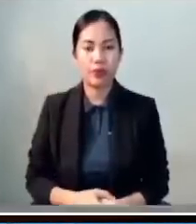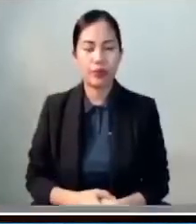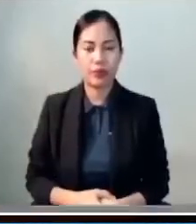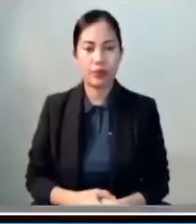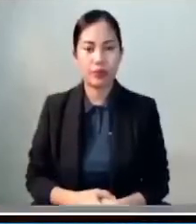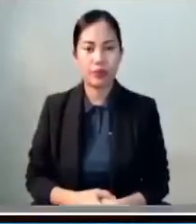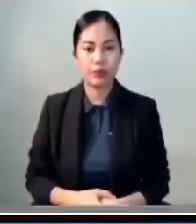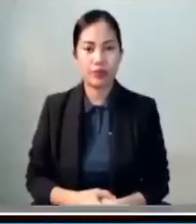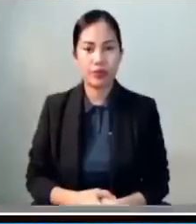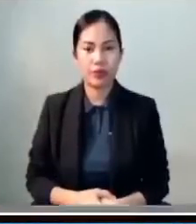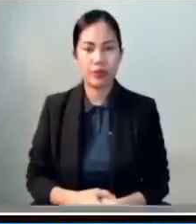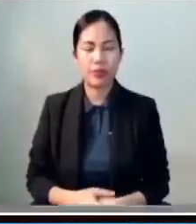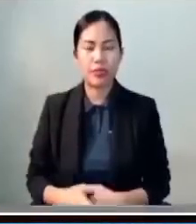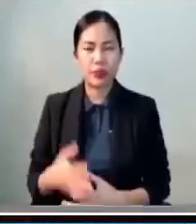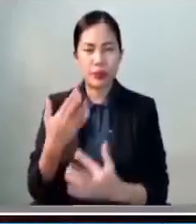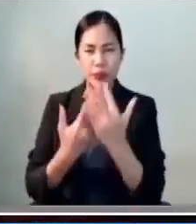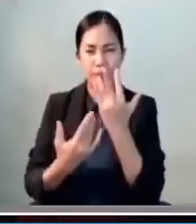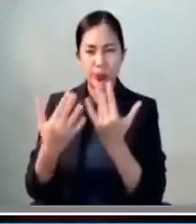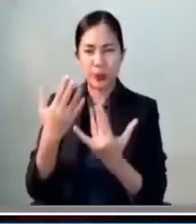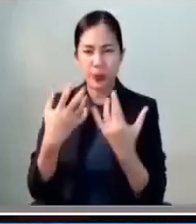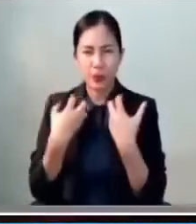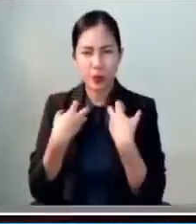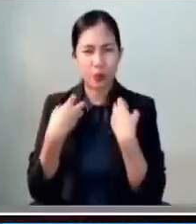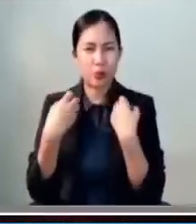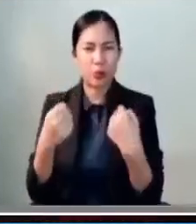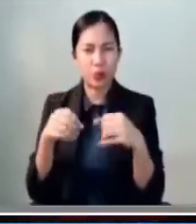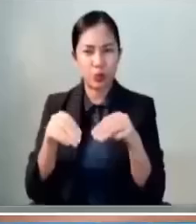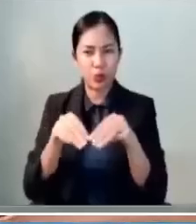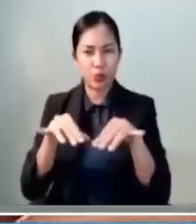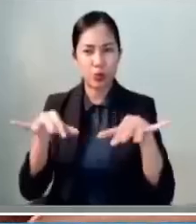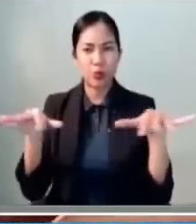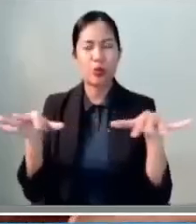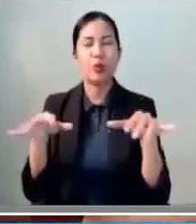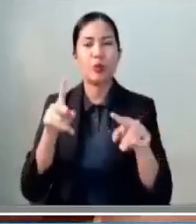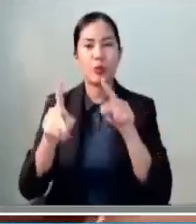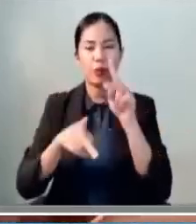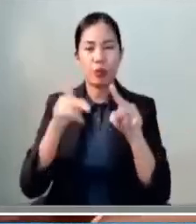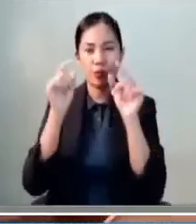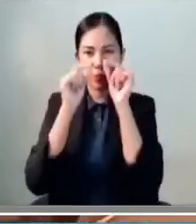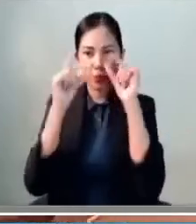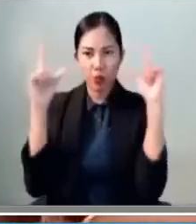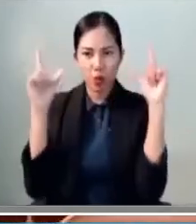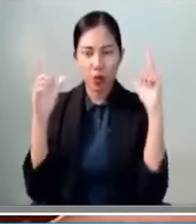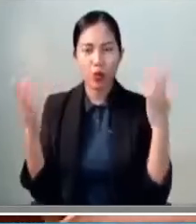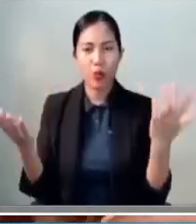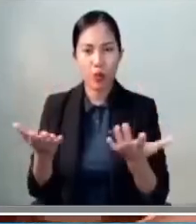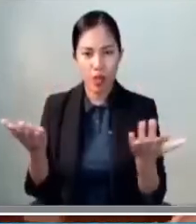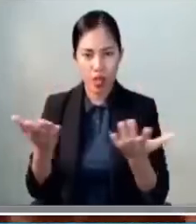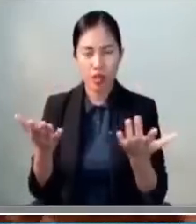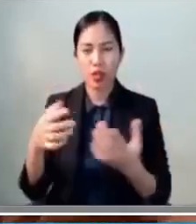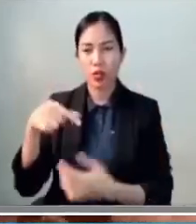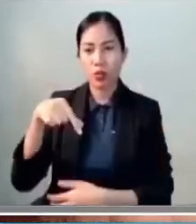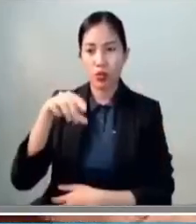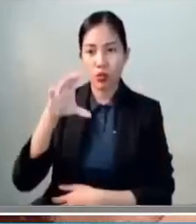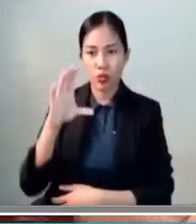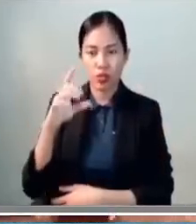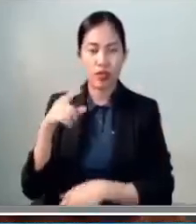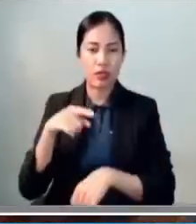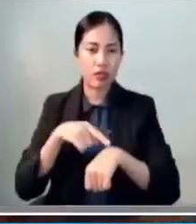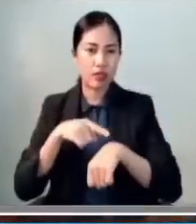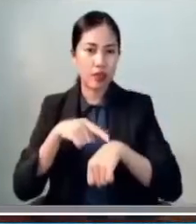Nagngangalit na apoy ang gumising sa mga residente sa boundary ng Barangay Balong Bato at Barangay Unang Sigaw sa Quezon City pasado alas 4 ng